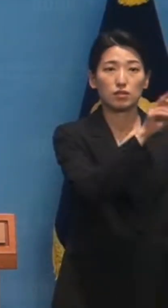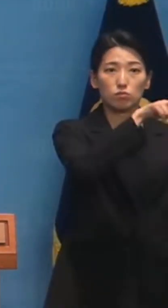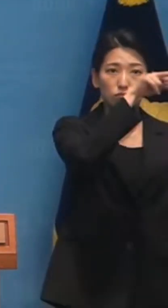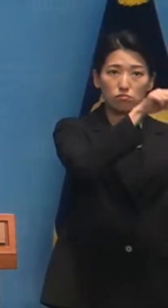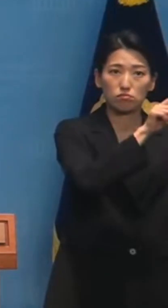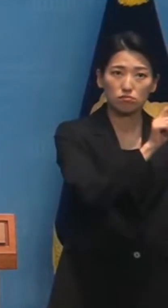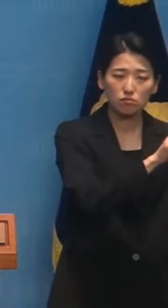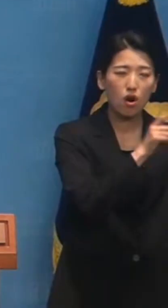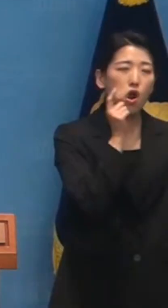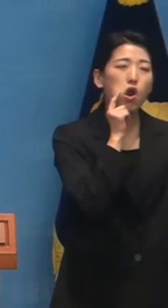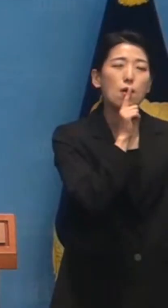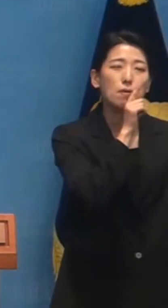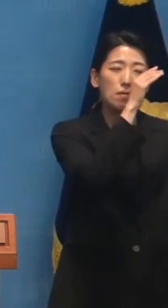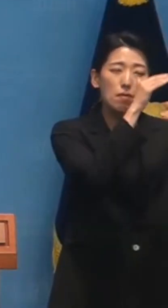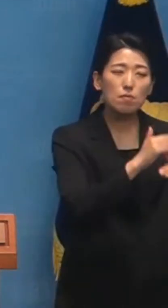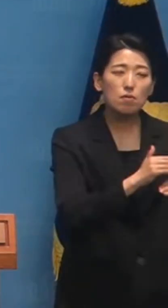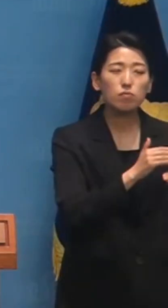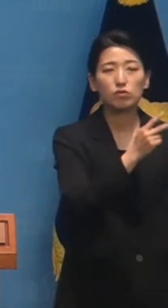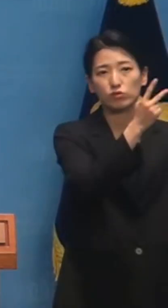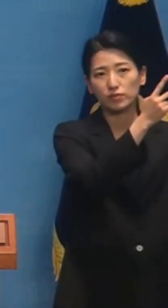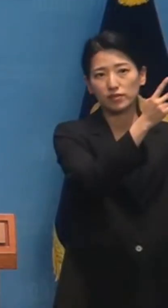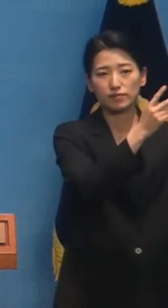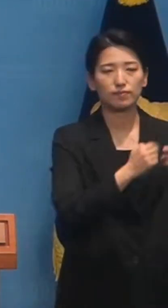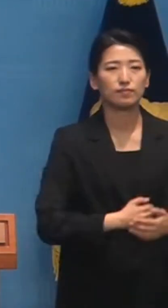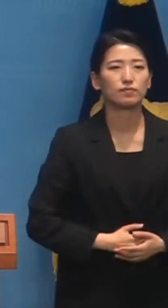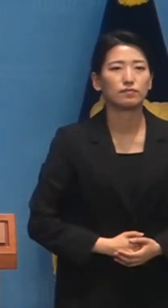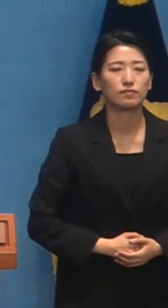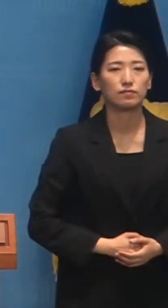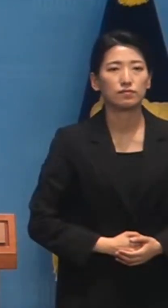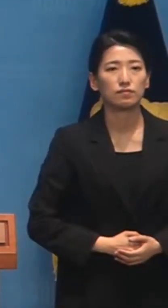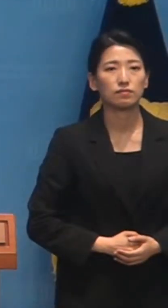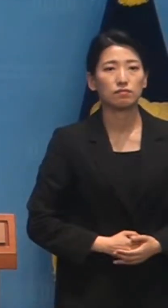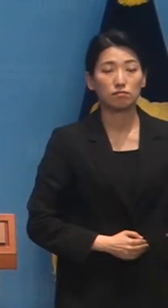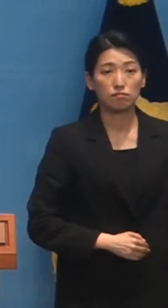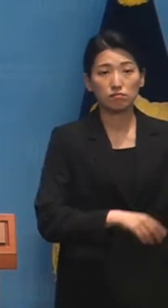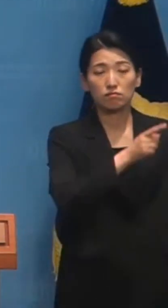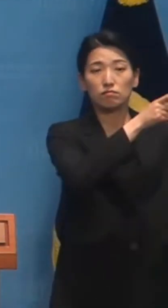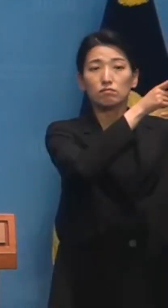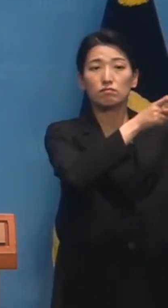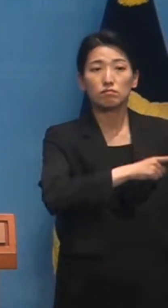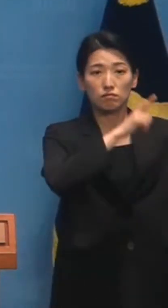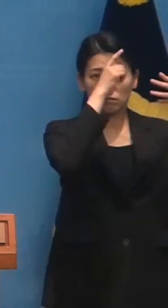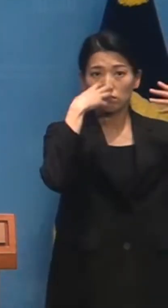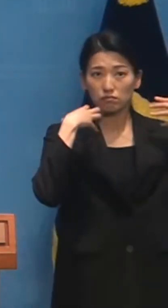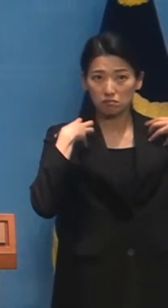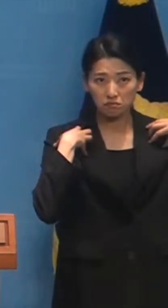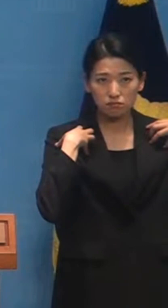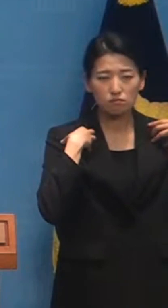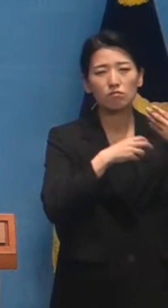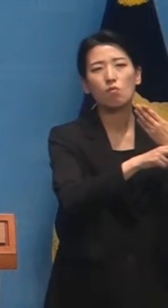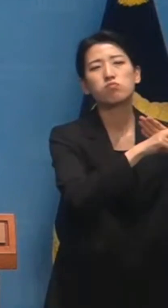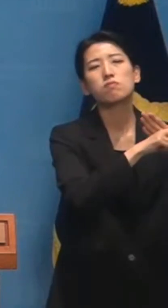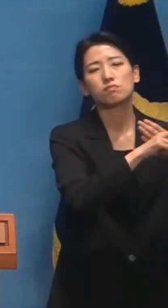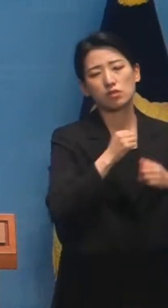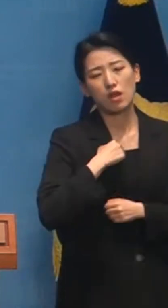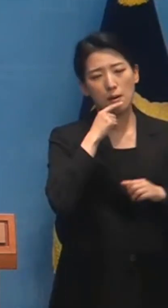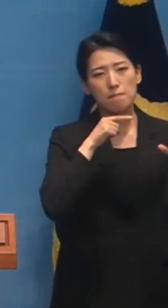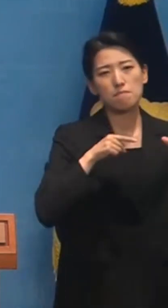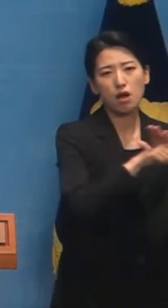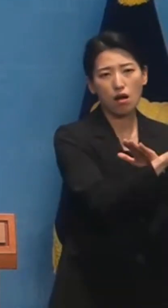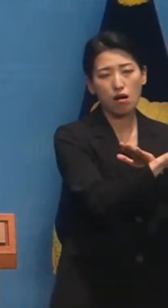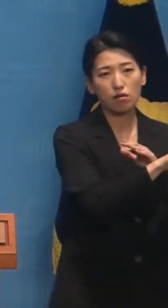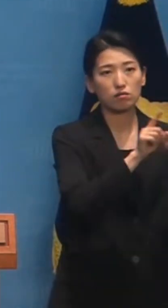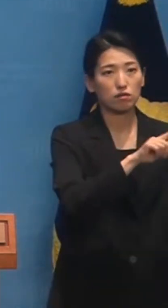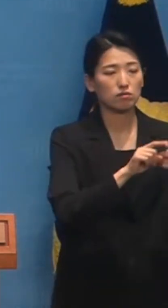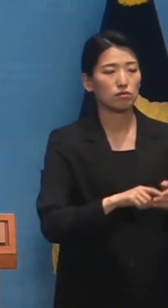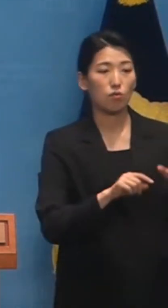거짓말 시리즈 두 번째입니다. 국민의힘 김문수 대선 후보가 윤석열 전 대통령이 저지른 불법 개혁 사태에 대해